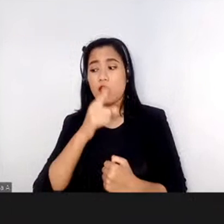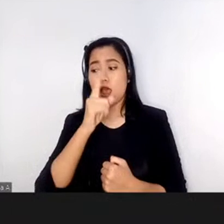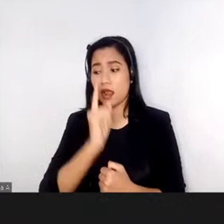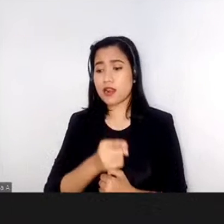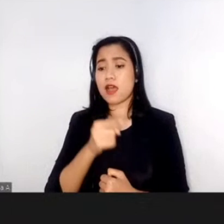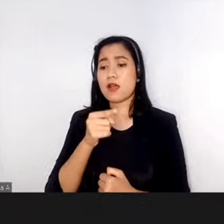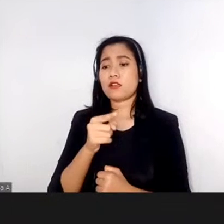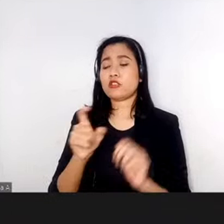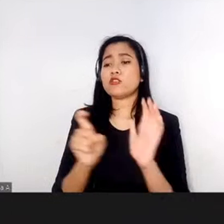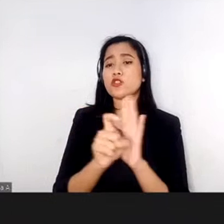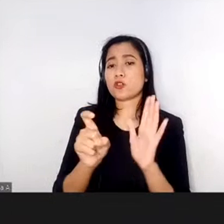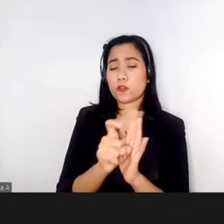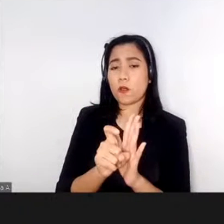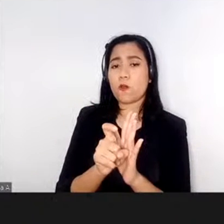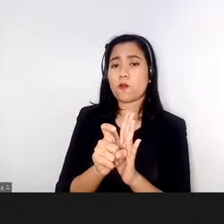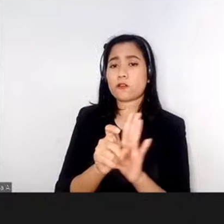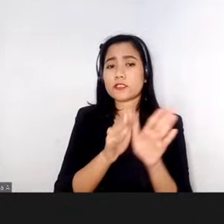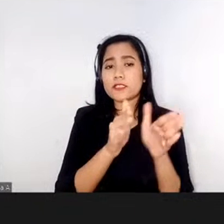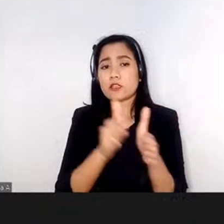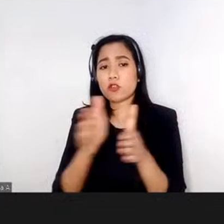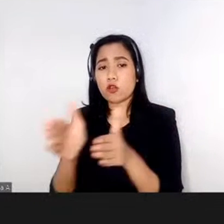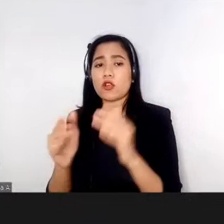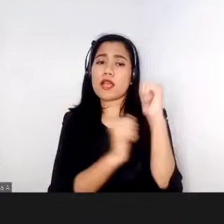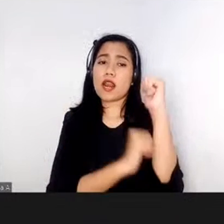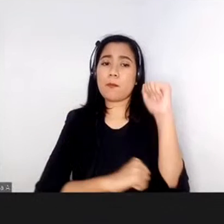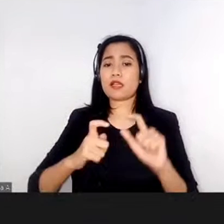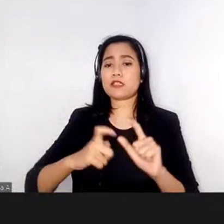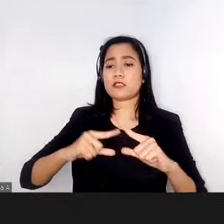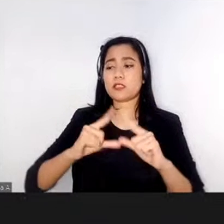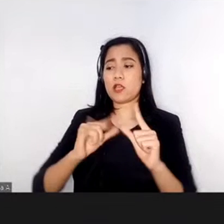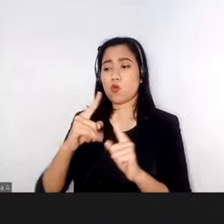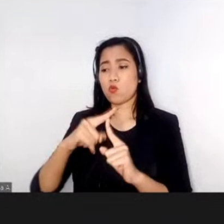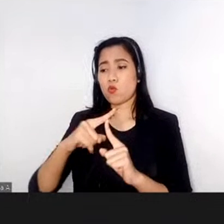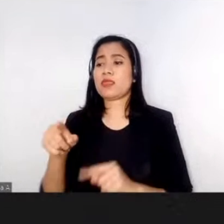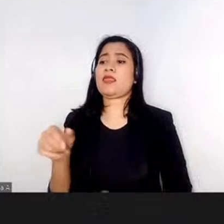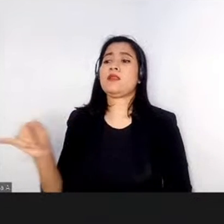misalnya sektor kelapa sawit dan sebagainya bersama-sama